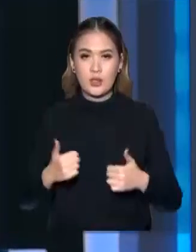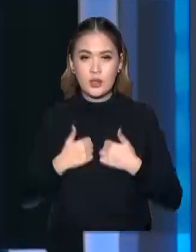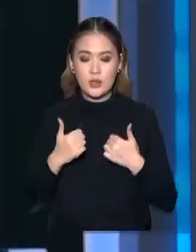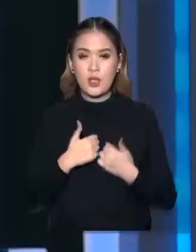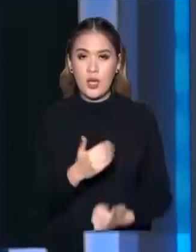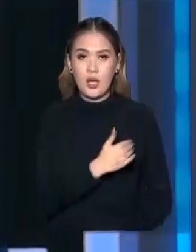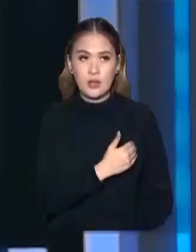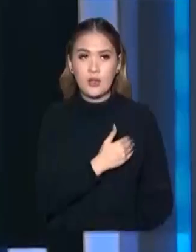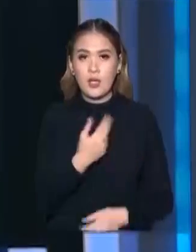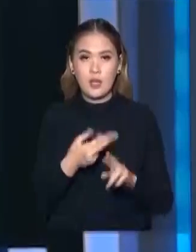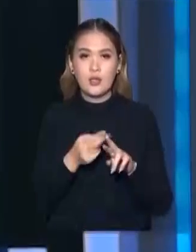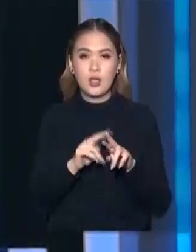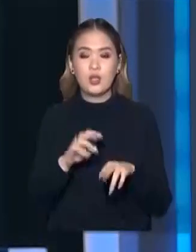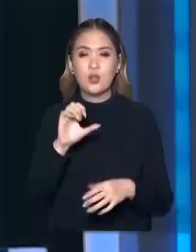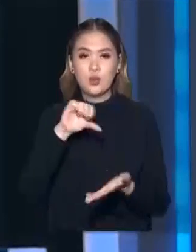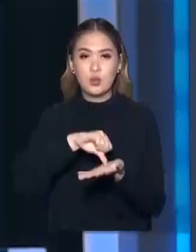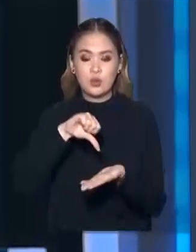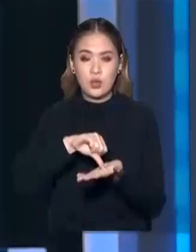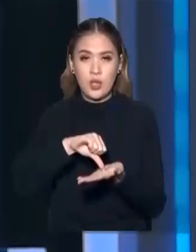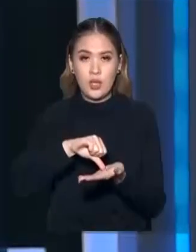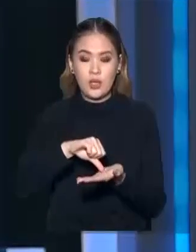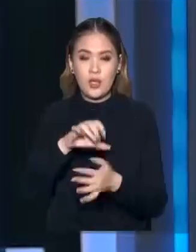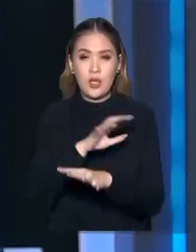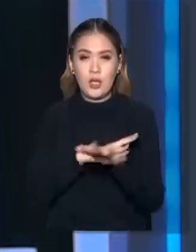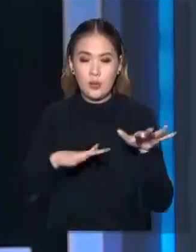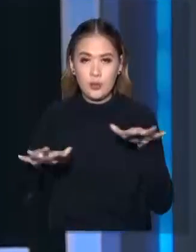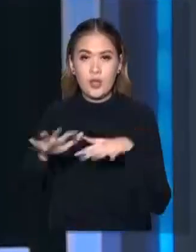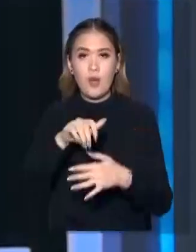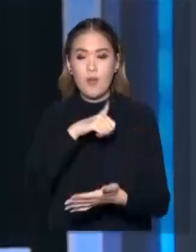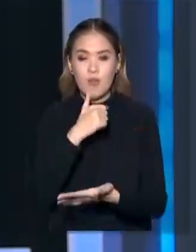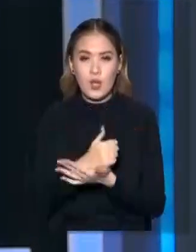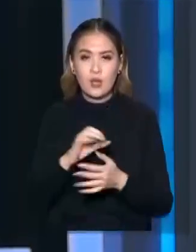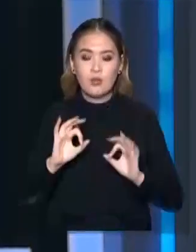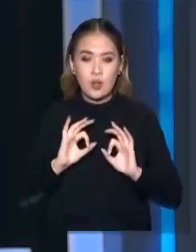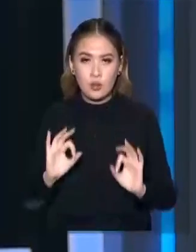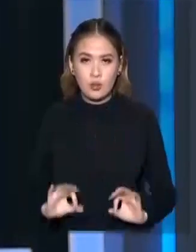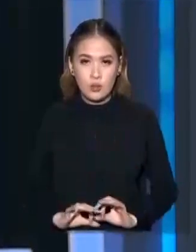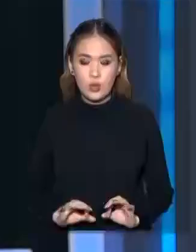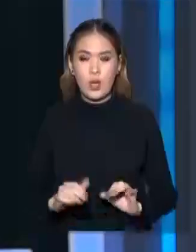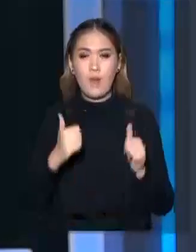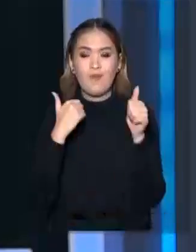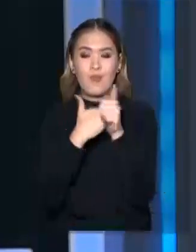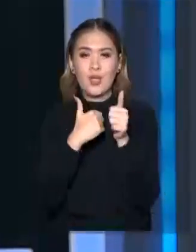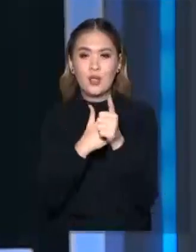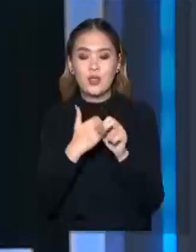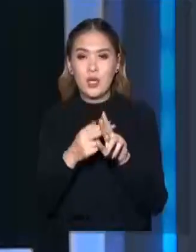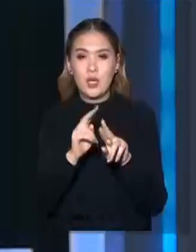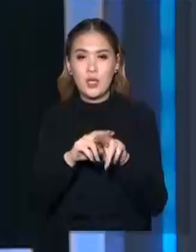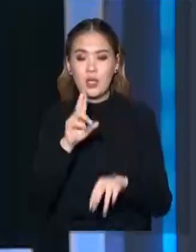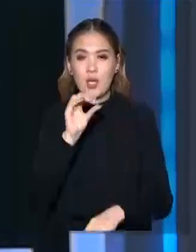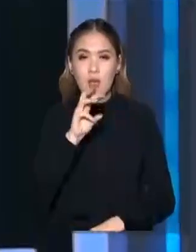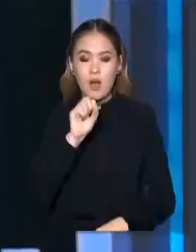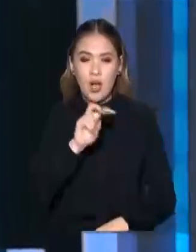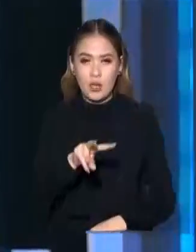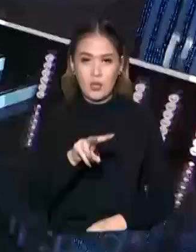көрейік. Осы ретте студиямызға еліміздің бас прокурорының аға көмекшісі Мейрамбай Кемалов